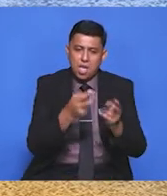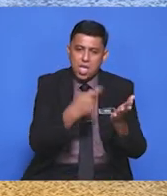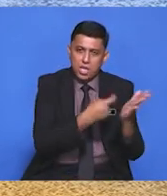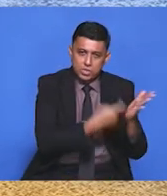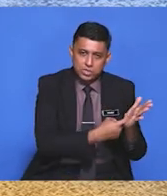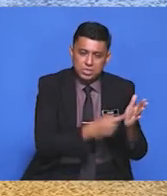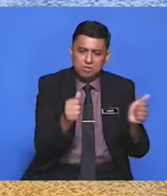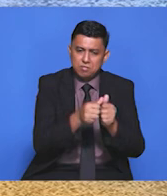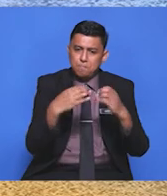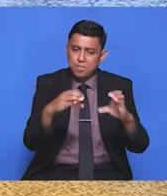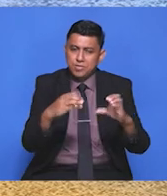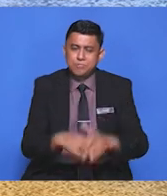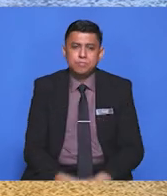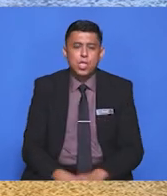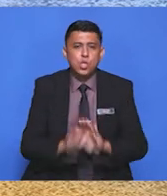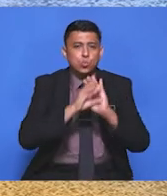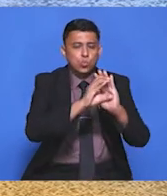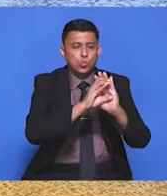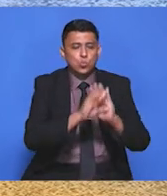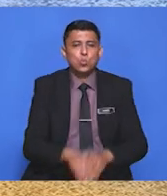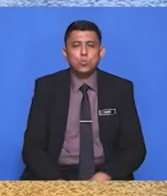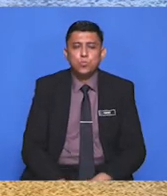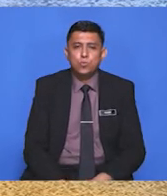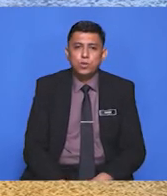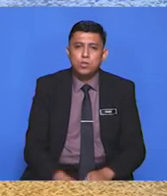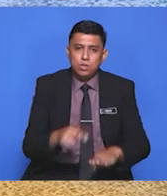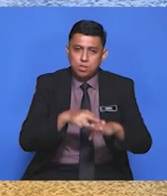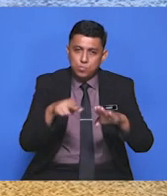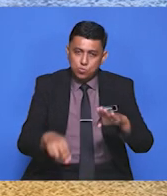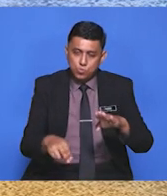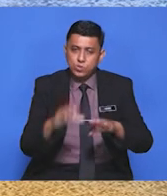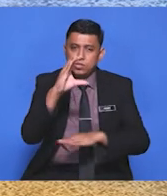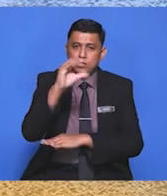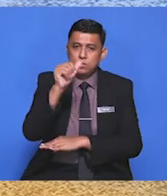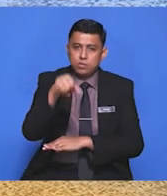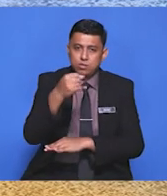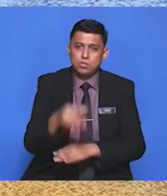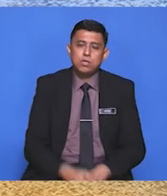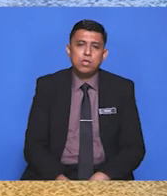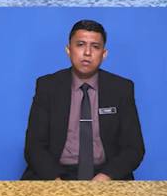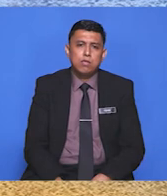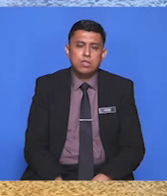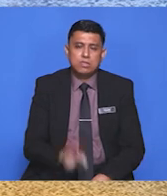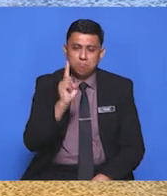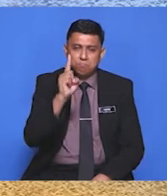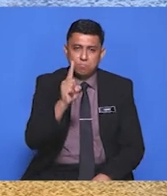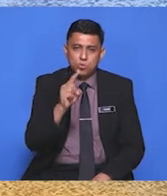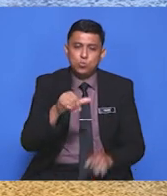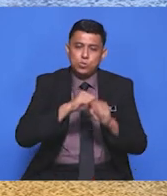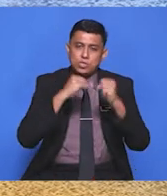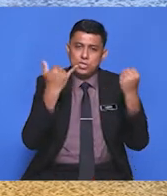perniagaan. Contohnya, penurunan cas sebuah syarikat